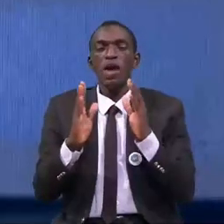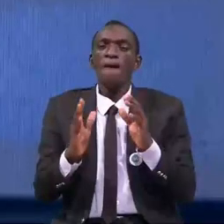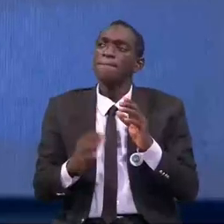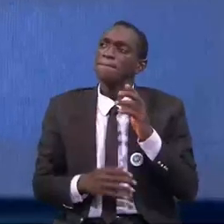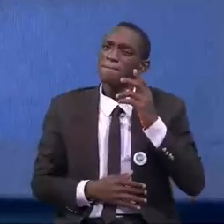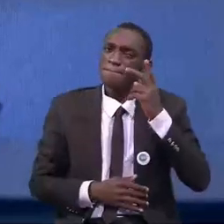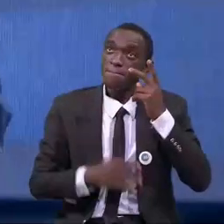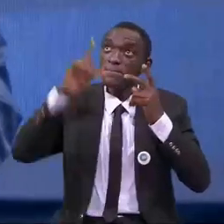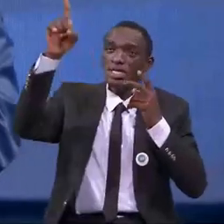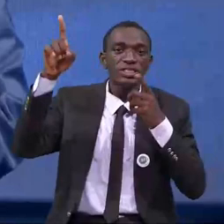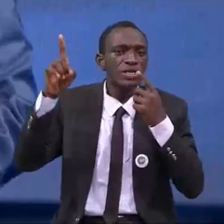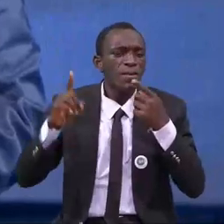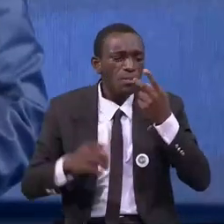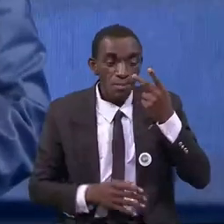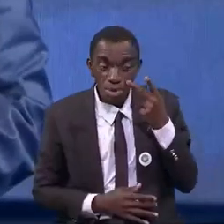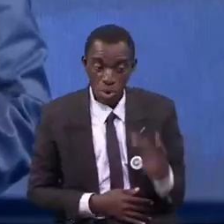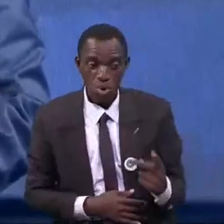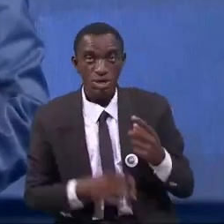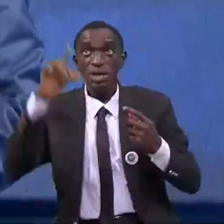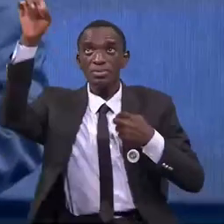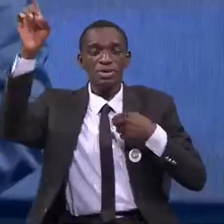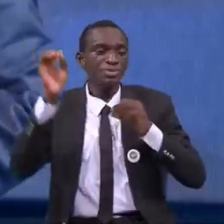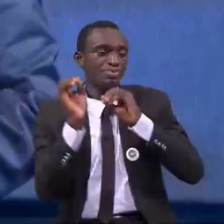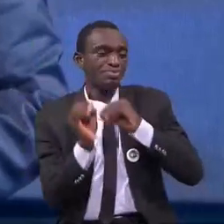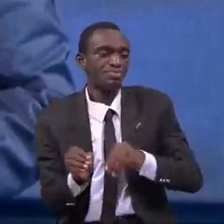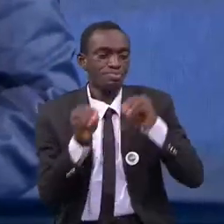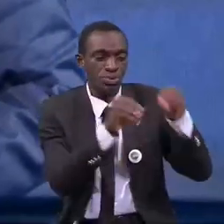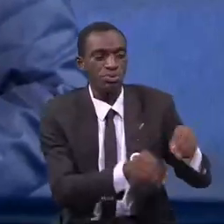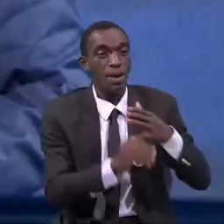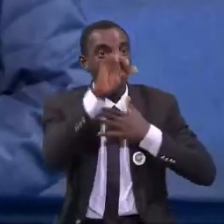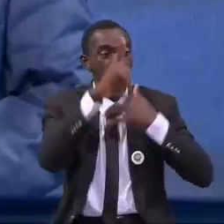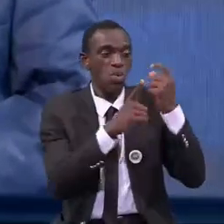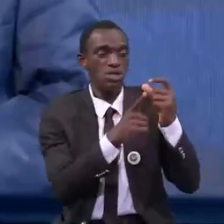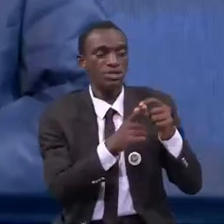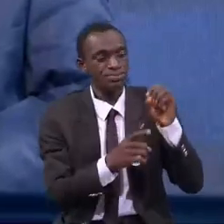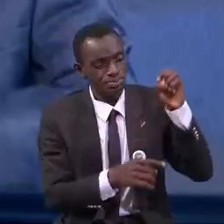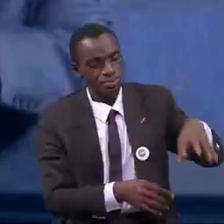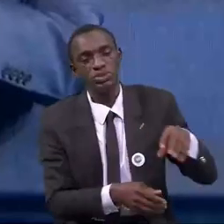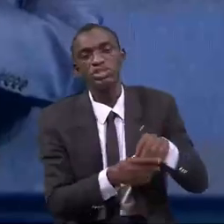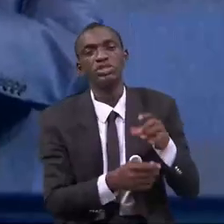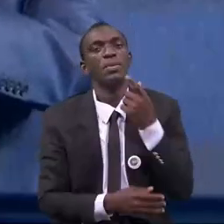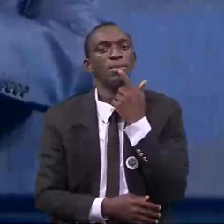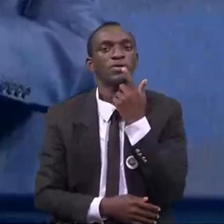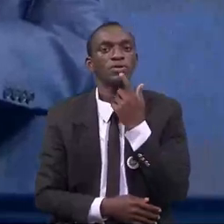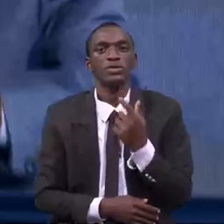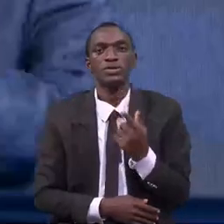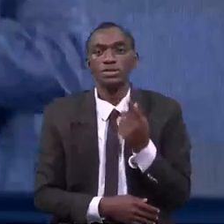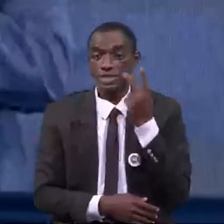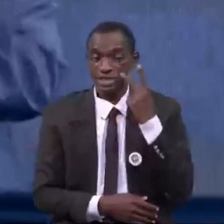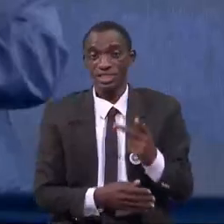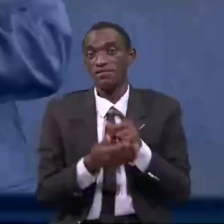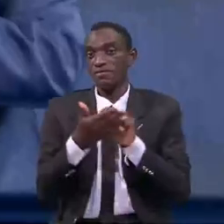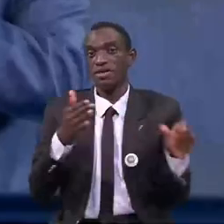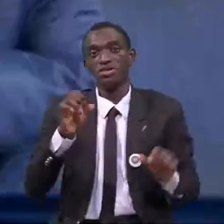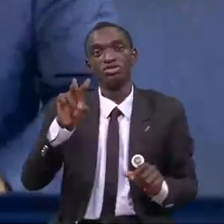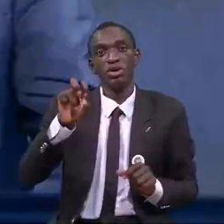moi et l'éternel me dit voici je mets mes paroles dans ta bouche voy le